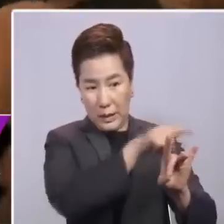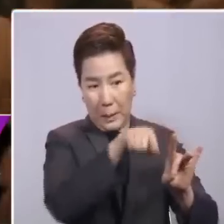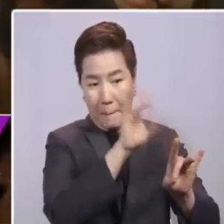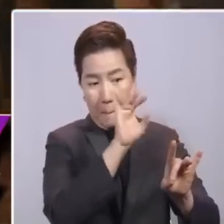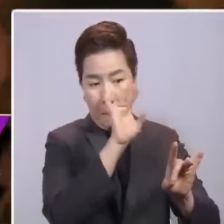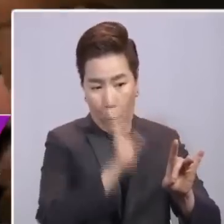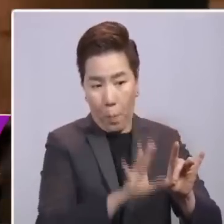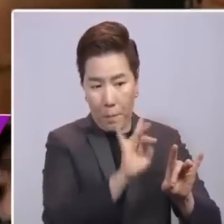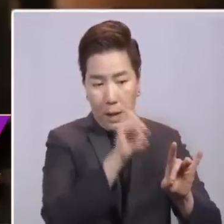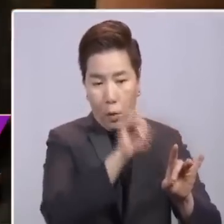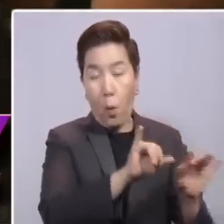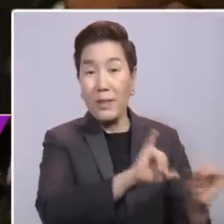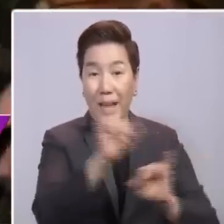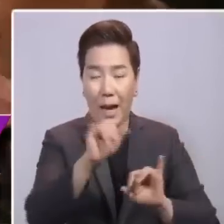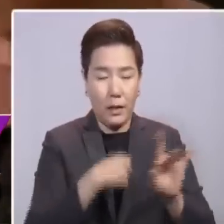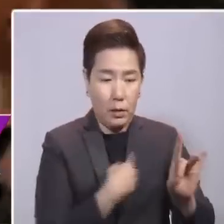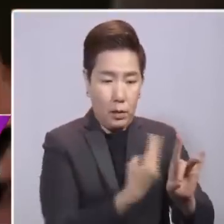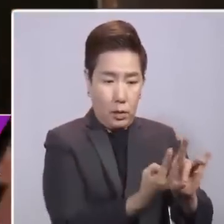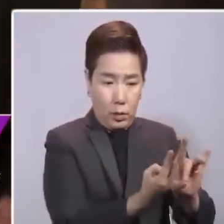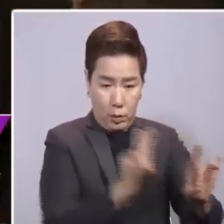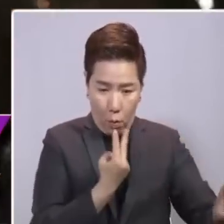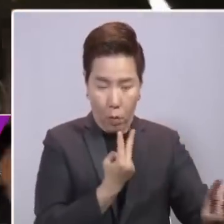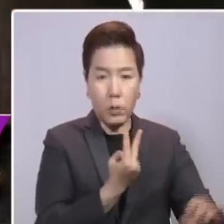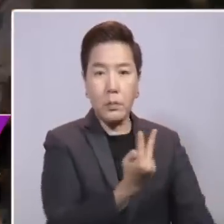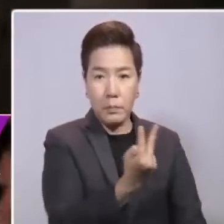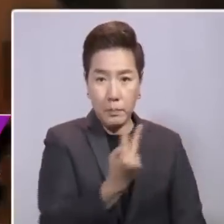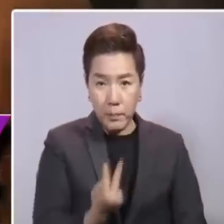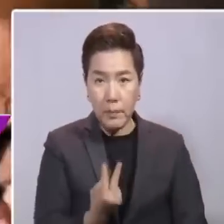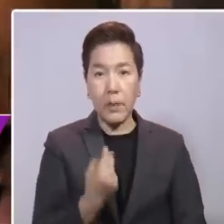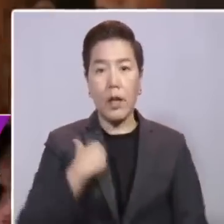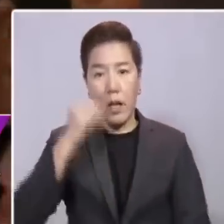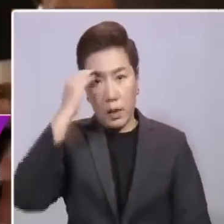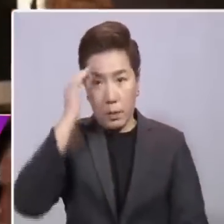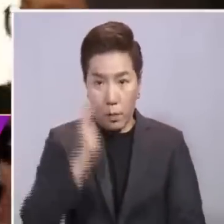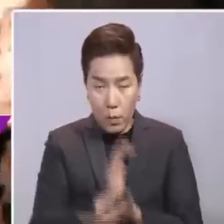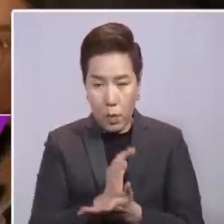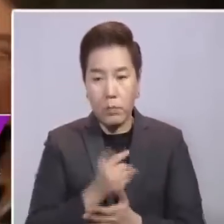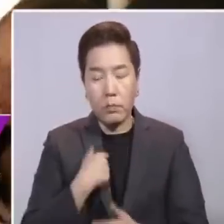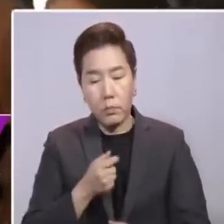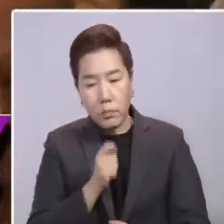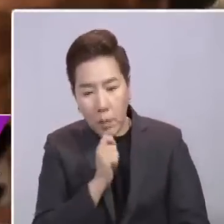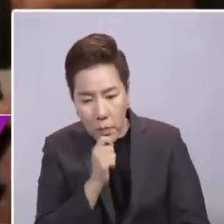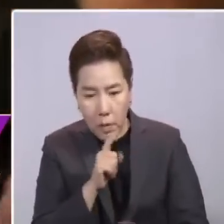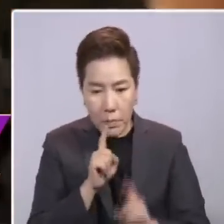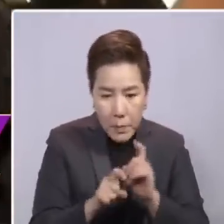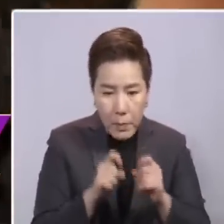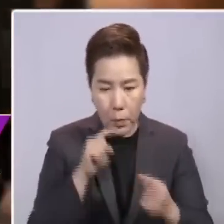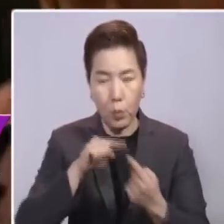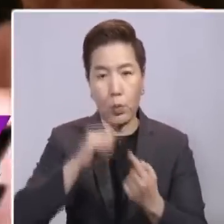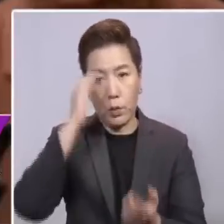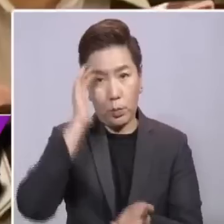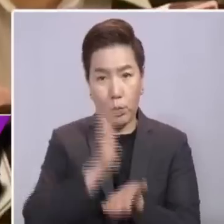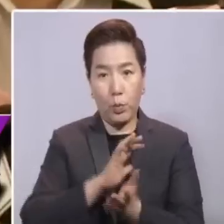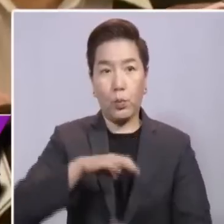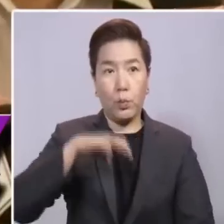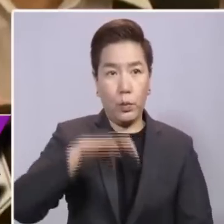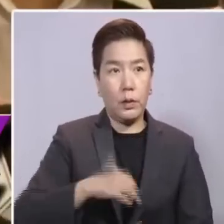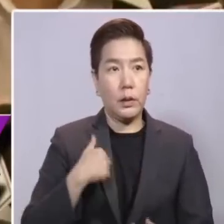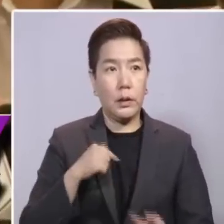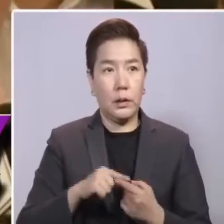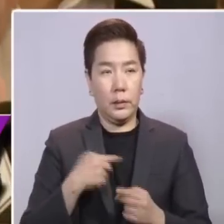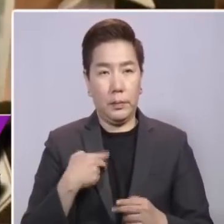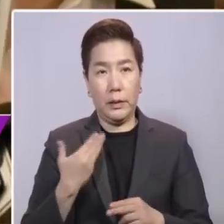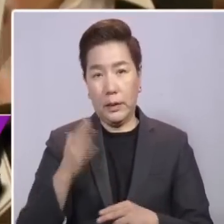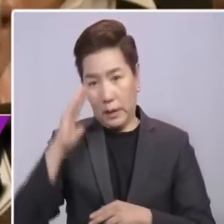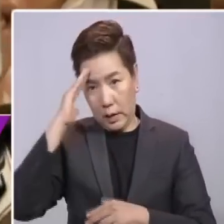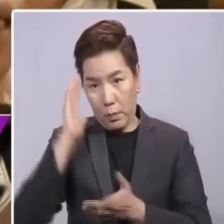พนันวันนี้ก็เดินทางมาให้ปากคำนะครับกับพนักงานสอบสวนสภ.คูคตที่สโมสรตำรวจมีบิ๊กโจ๊กนะครับ